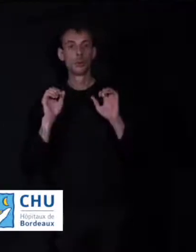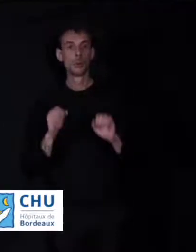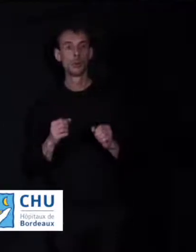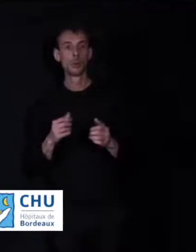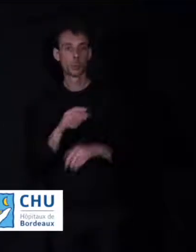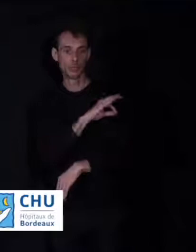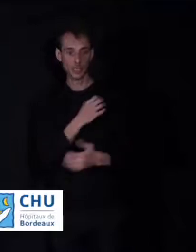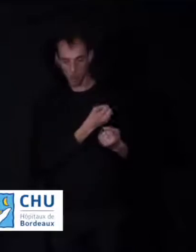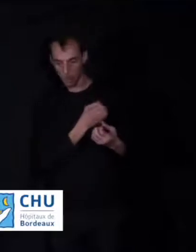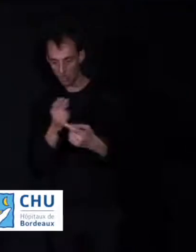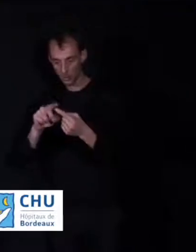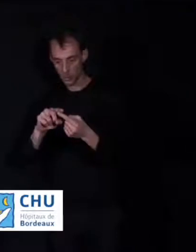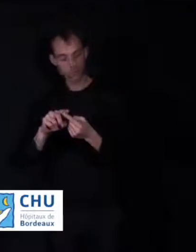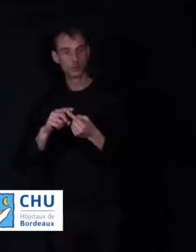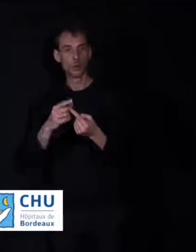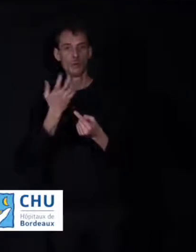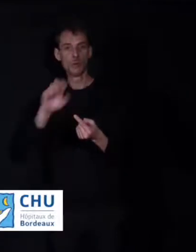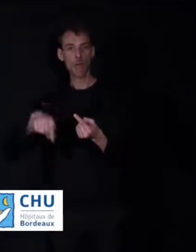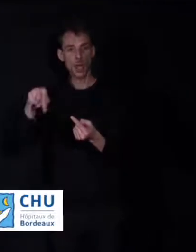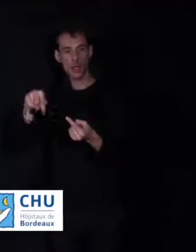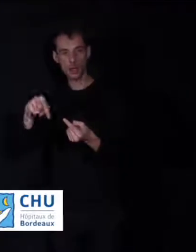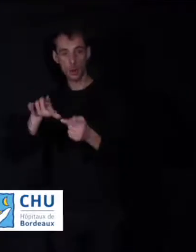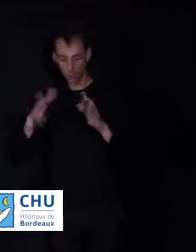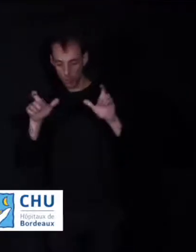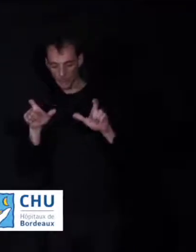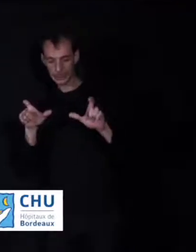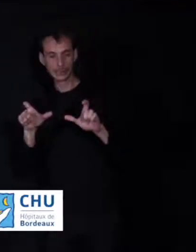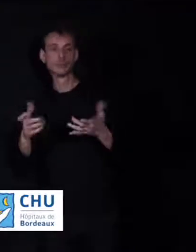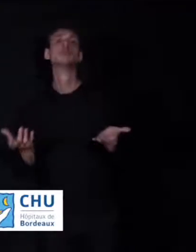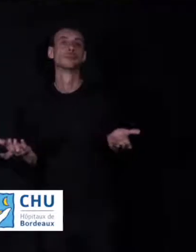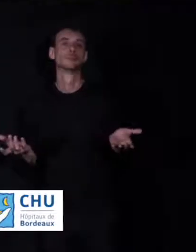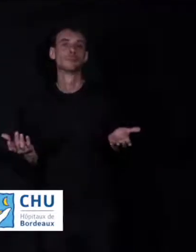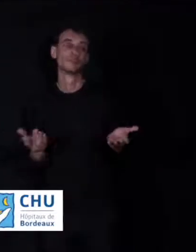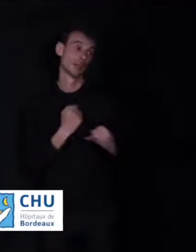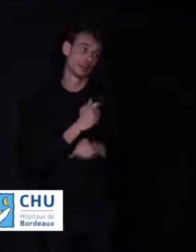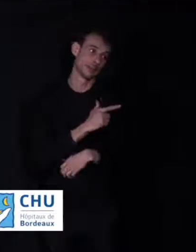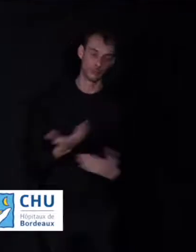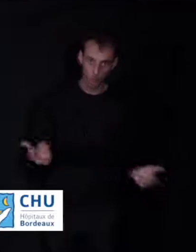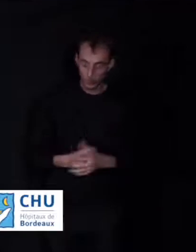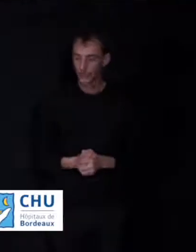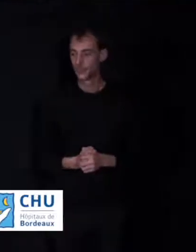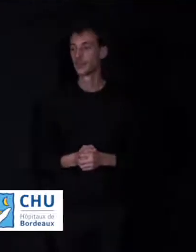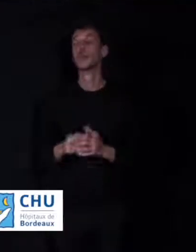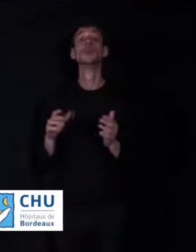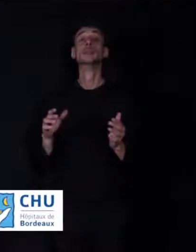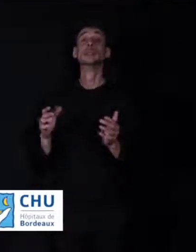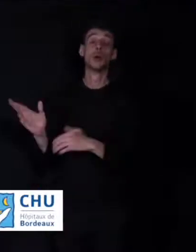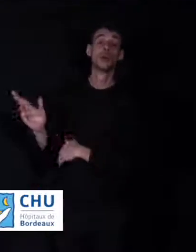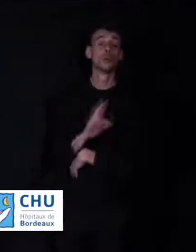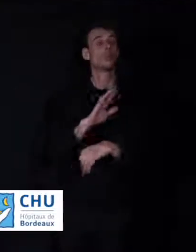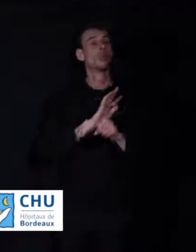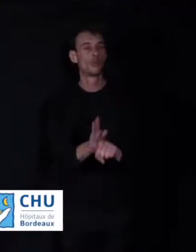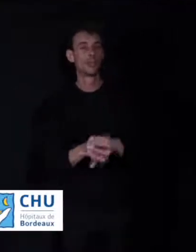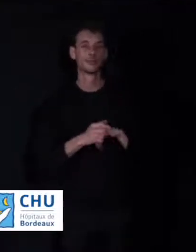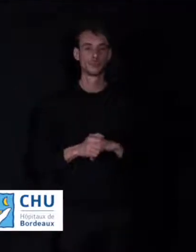indésirables des vaccins. Alors, si on revient à nos vaccins Covid, et c'est ce qu'on appelle les plateformes, parce qu'il va y avoir des